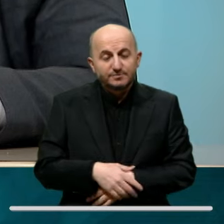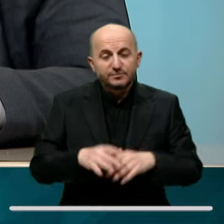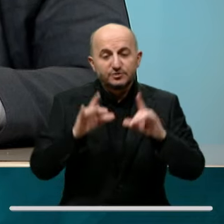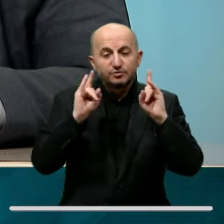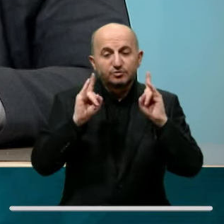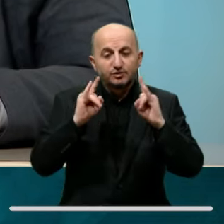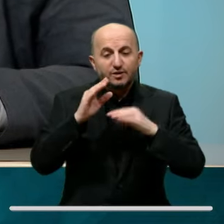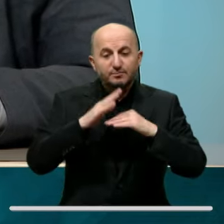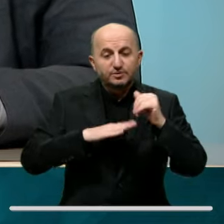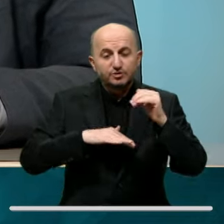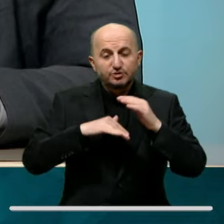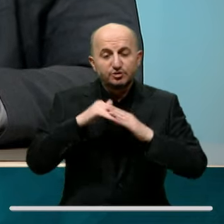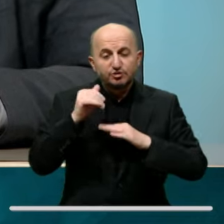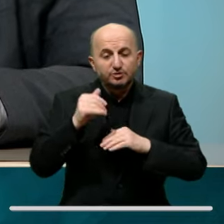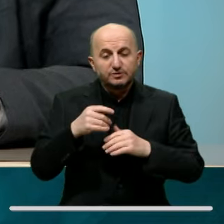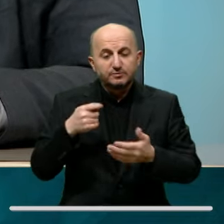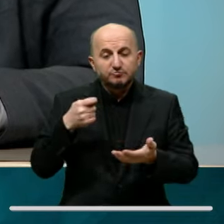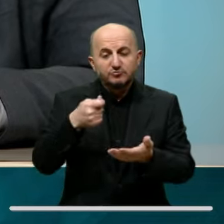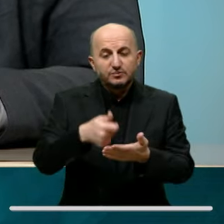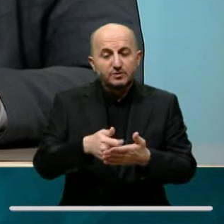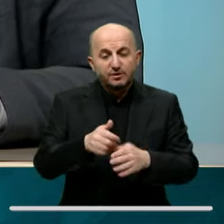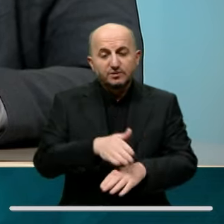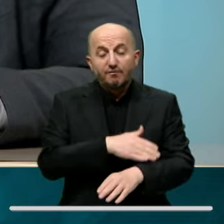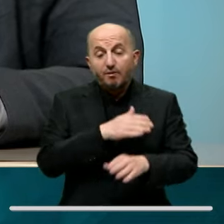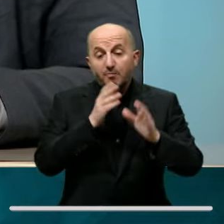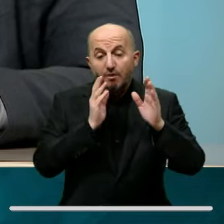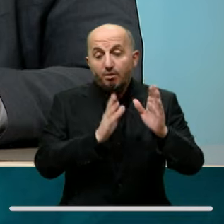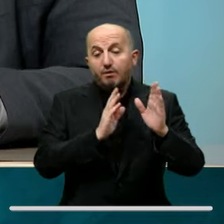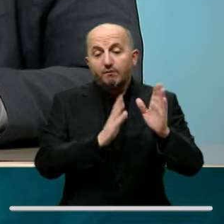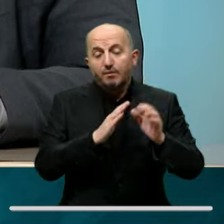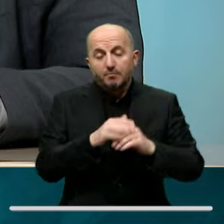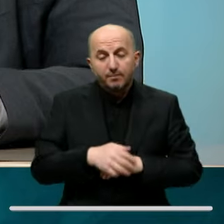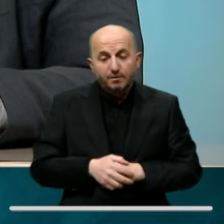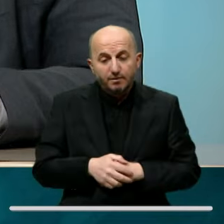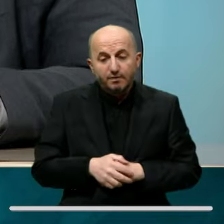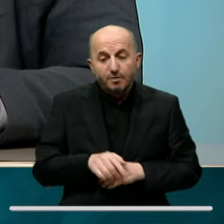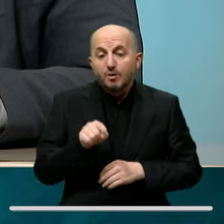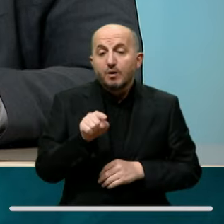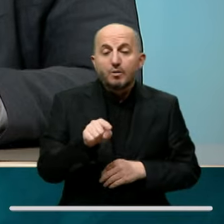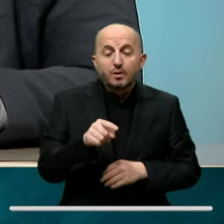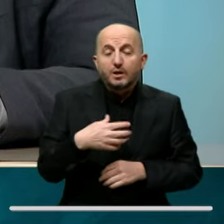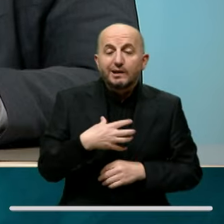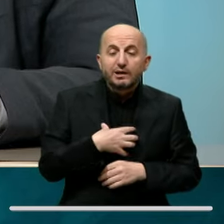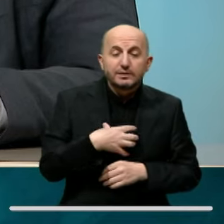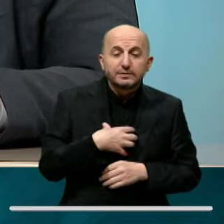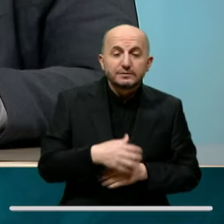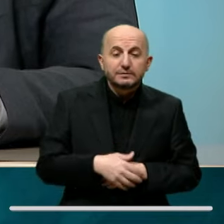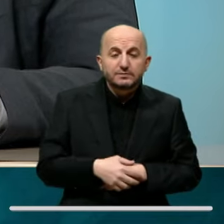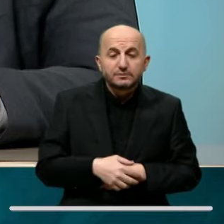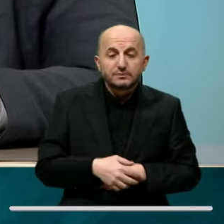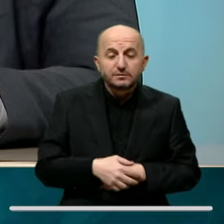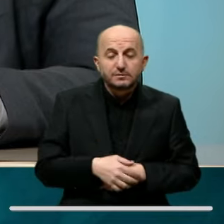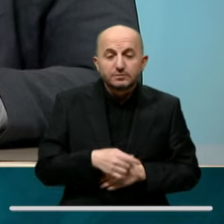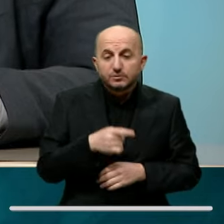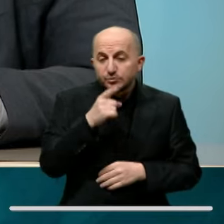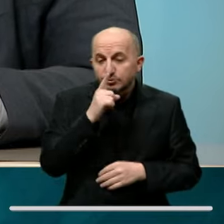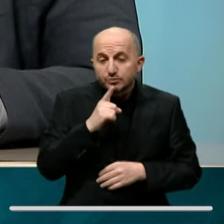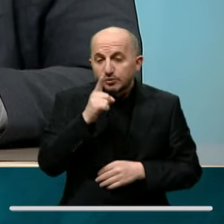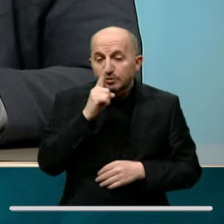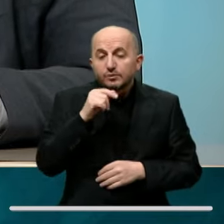inşaatı, yani bir sadaka-i cariye, bir cami inşaatı da olabilir. Buraya kendisinin %100 değil belki